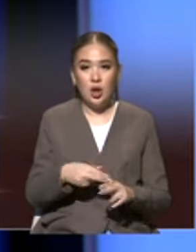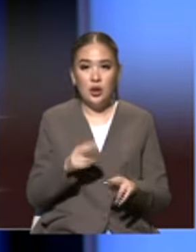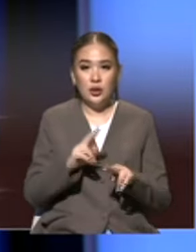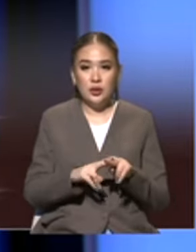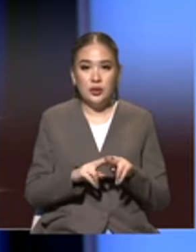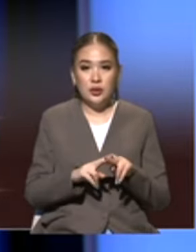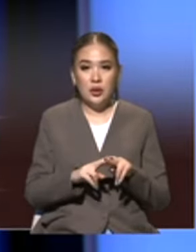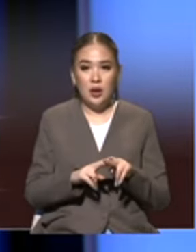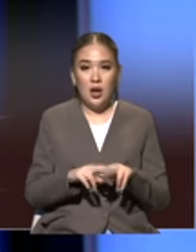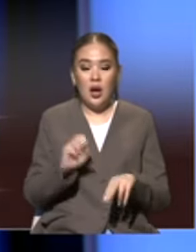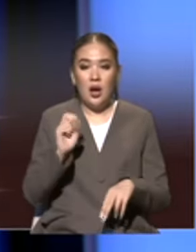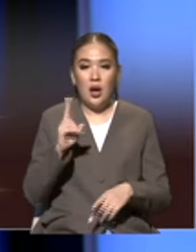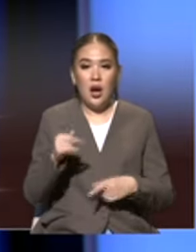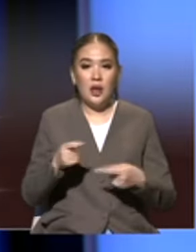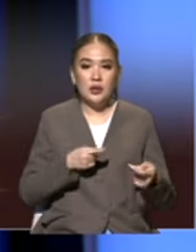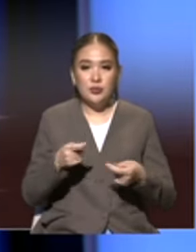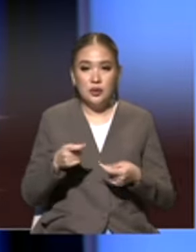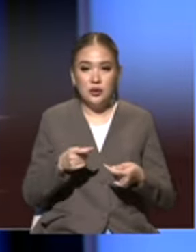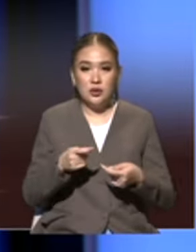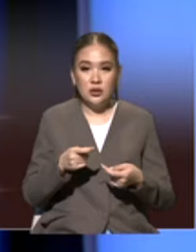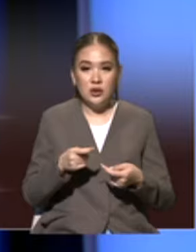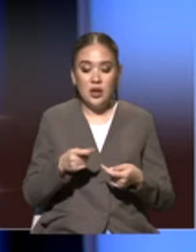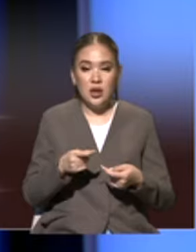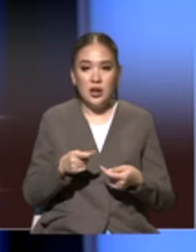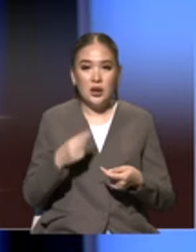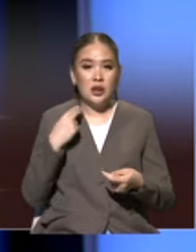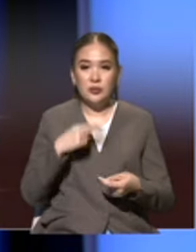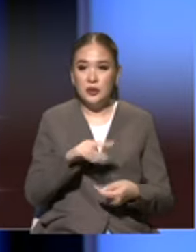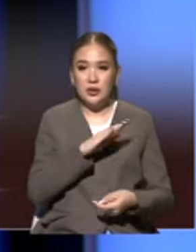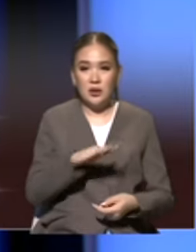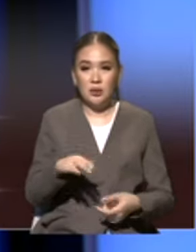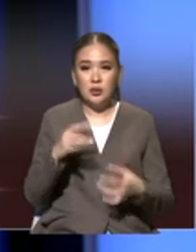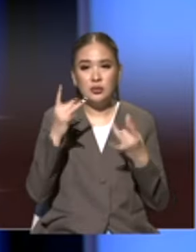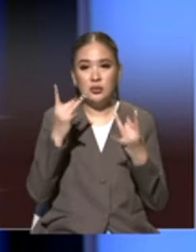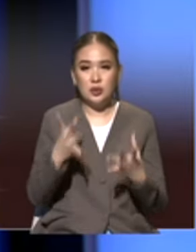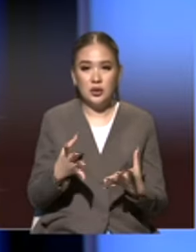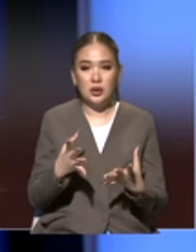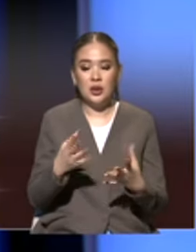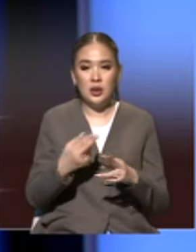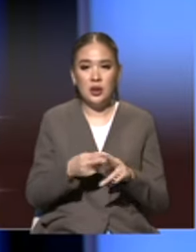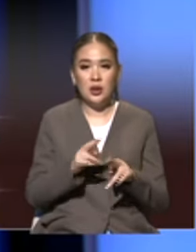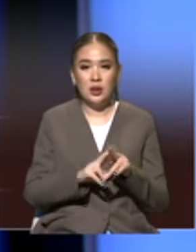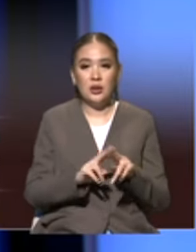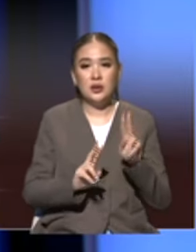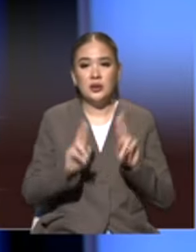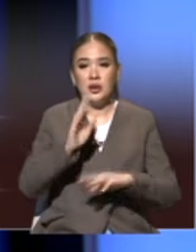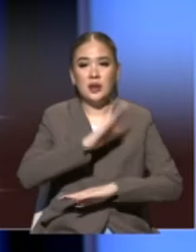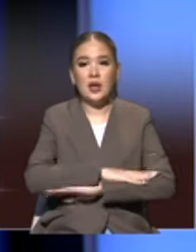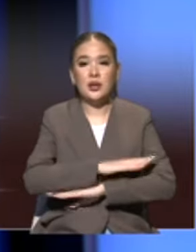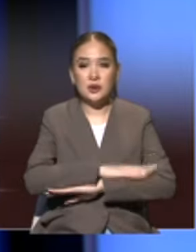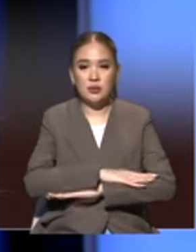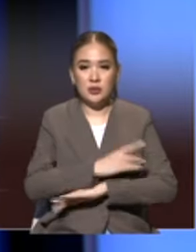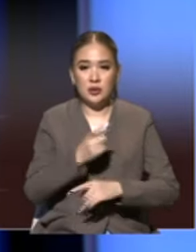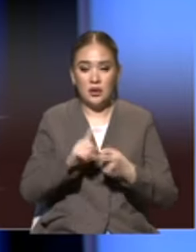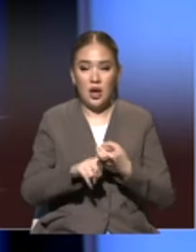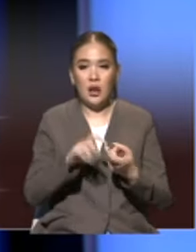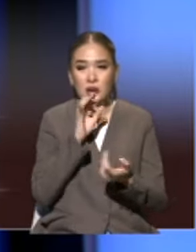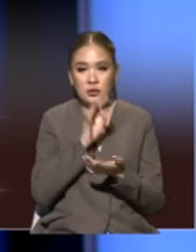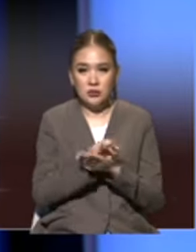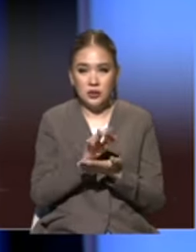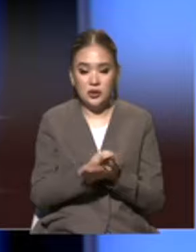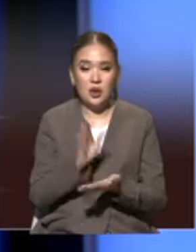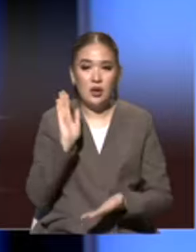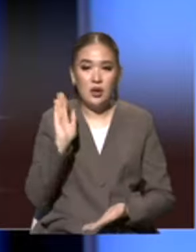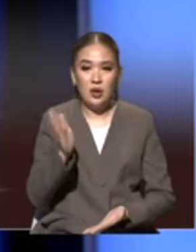бір әкімшілік те емес, даже қылмыстық та емес, жай анау дисциплинарный дейді ғой, сондай. Тәртіптік. Егер де тәртіптік жауапкершілік.